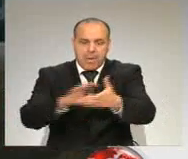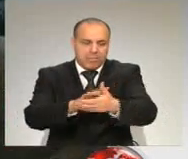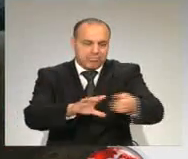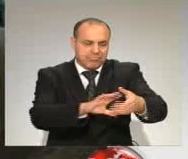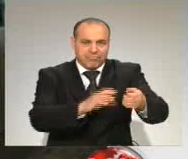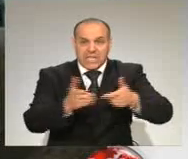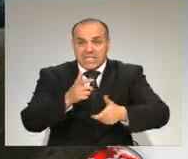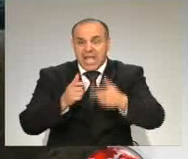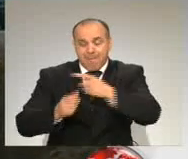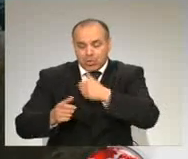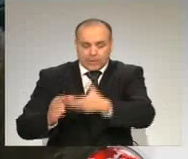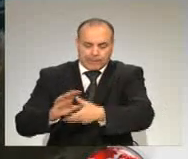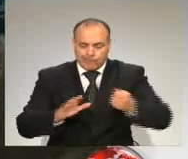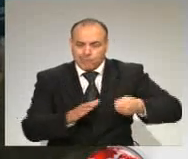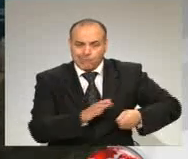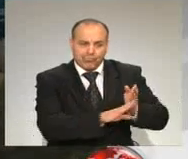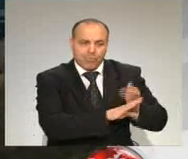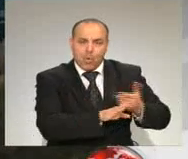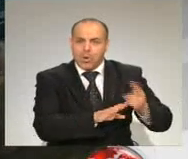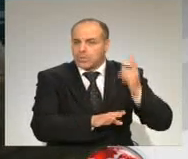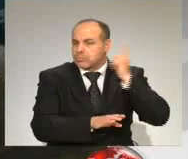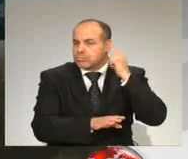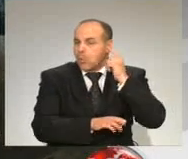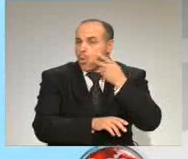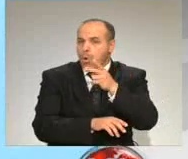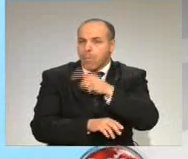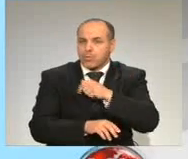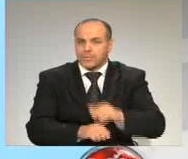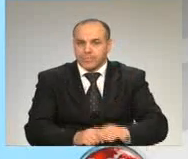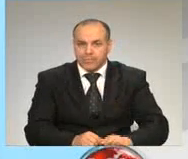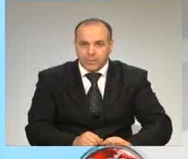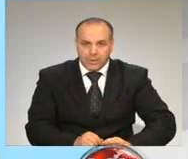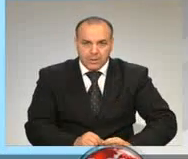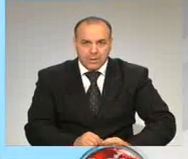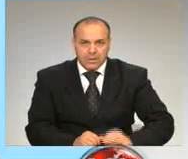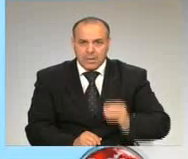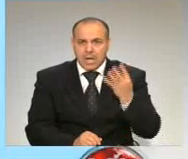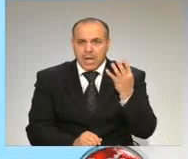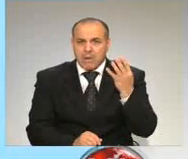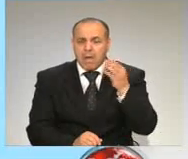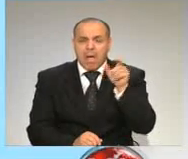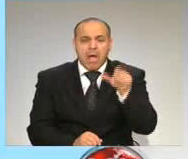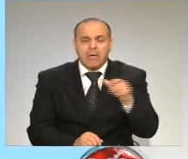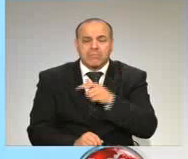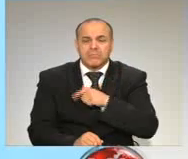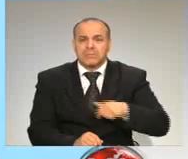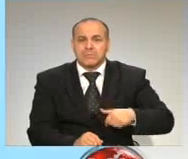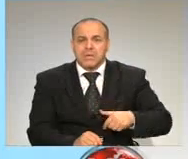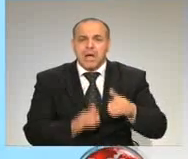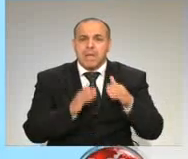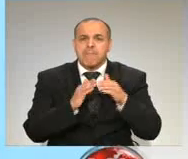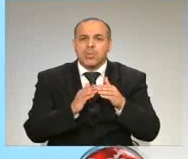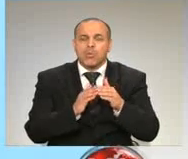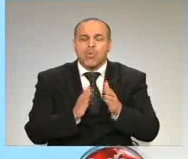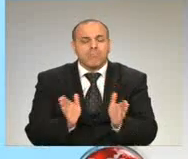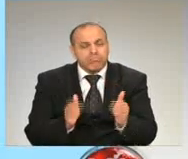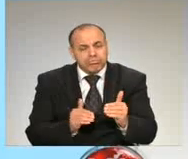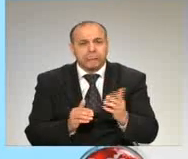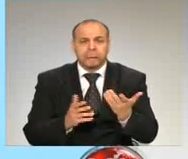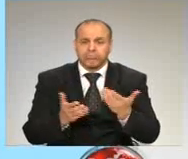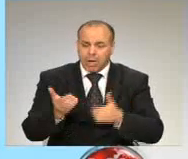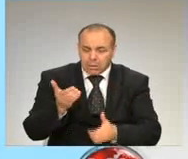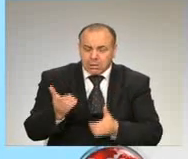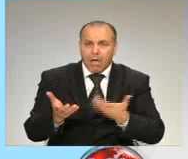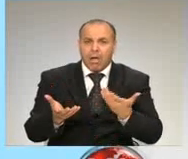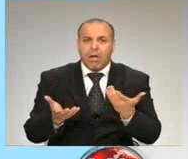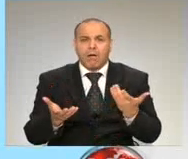ما أفادت به مصادر محلية. مش مكافيين 4 وين فهمتني، المطلوب تجهيزات والمطلوب فهمتني